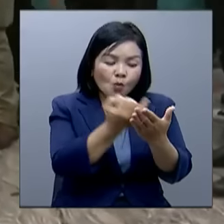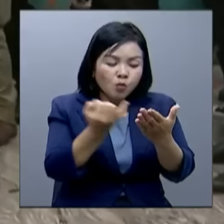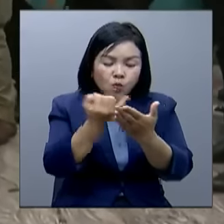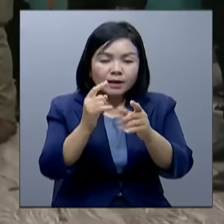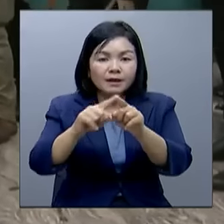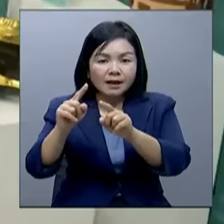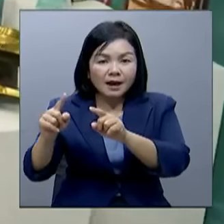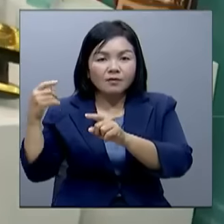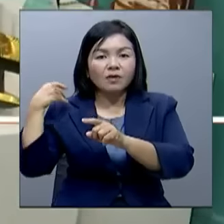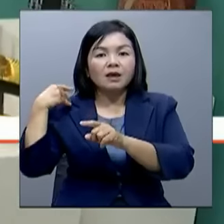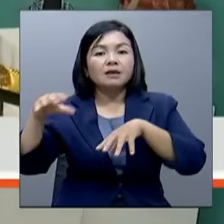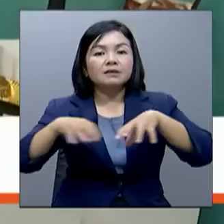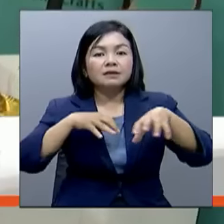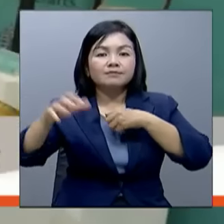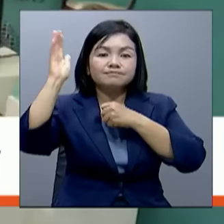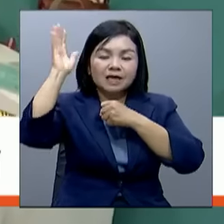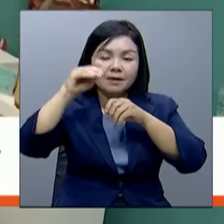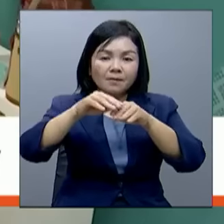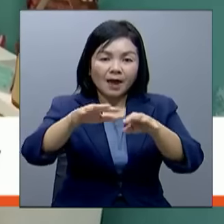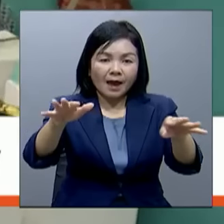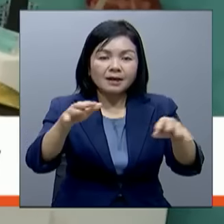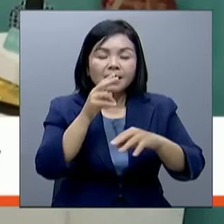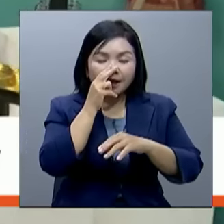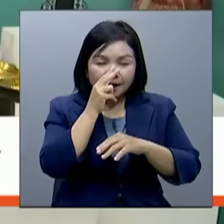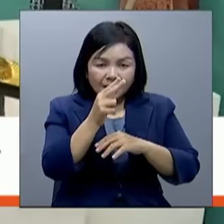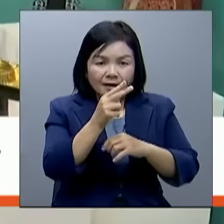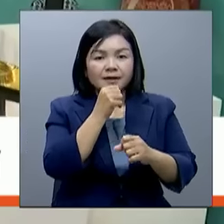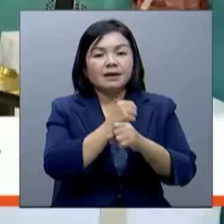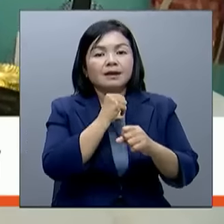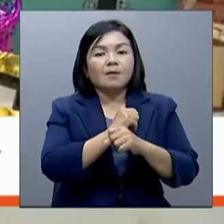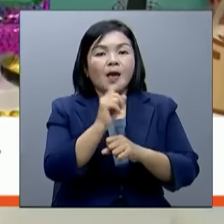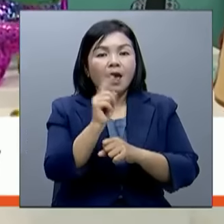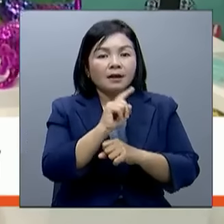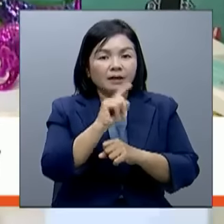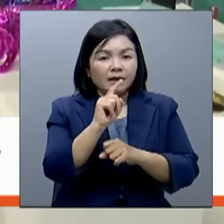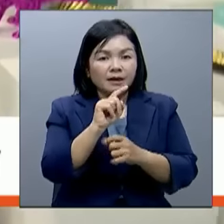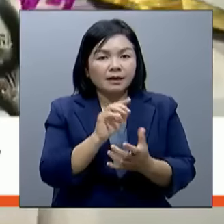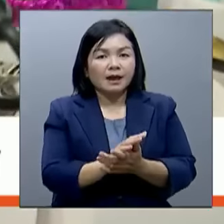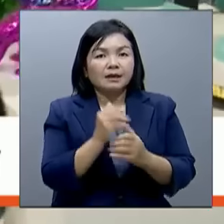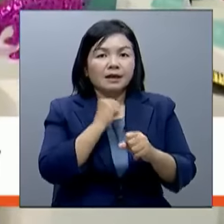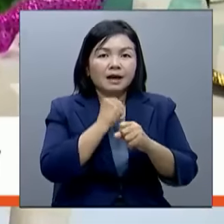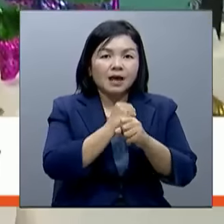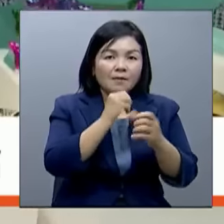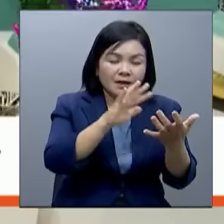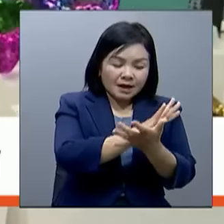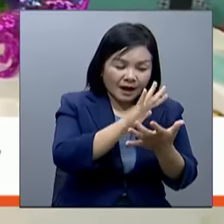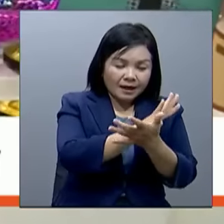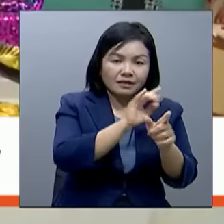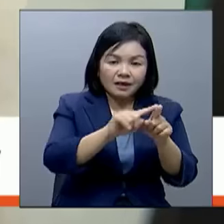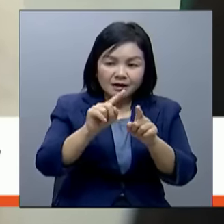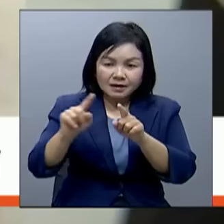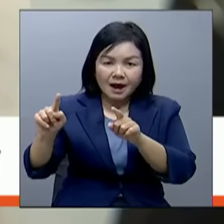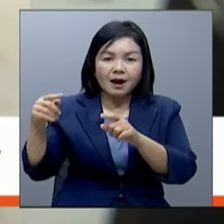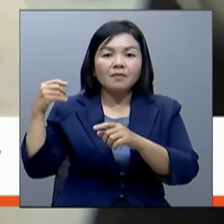ทยนำมาจัดแสดงค่ะแล้วก็เป็นส่วนหนึ่งของผลงานที่จะนำไปจัดแสดงในงานคราฟต์แบงคอก2024ที่มุ่